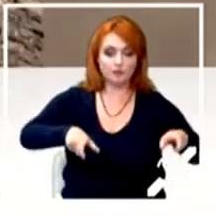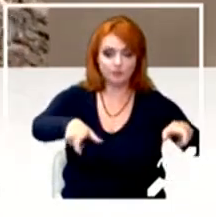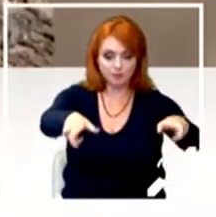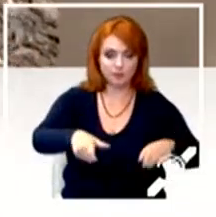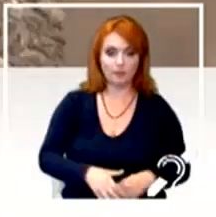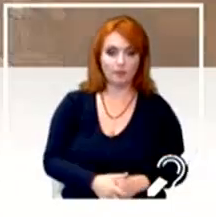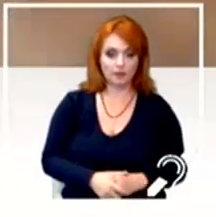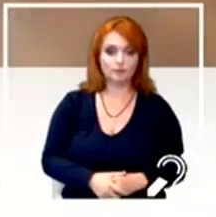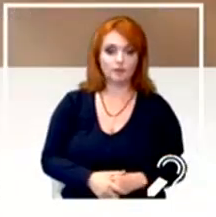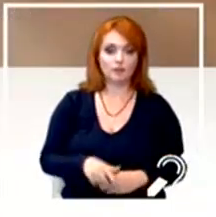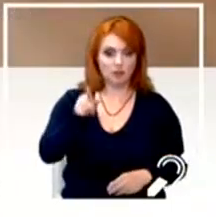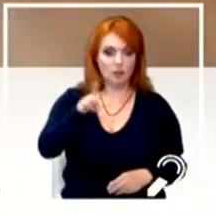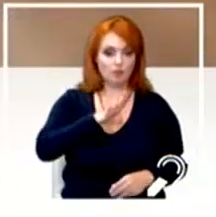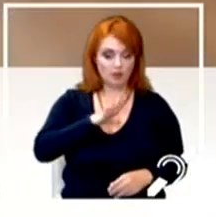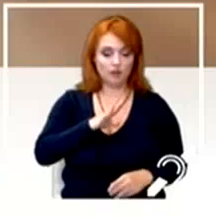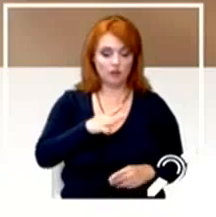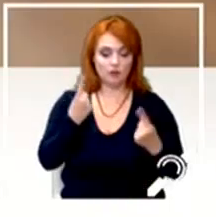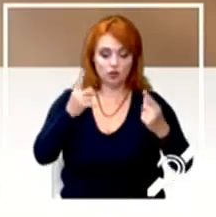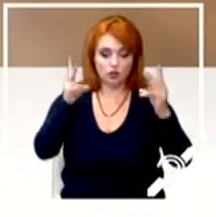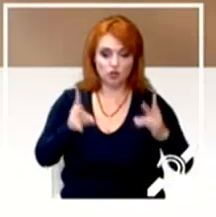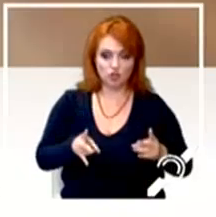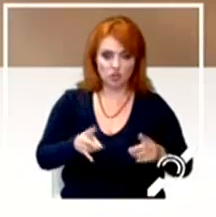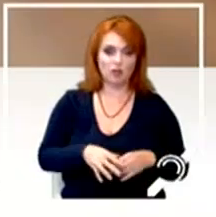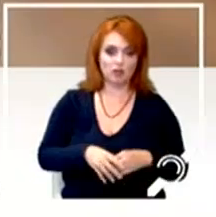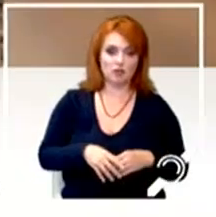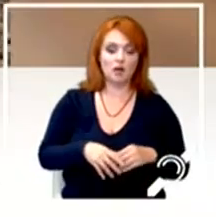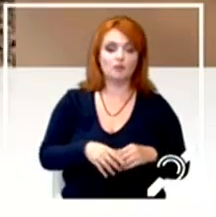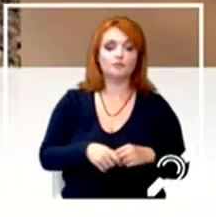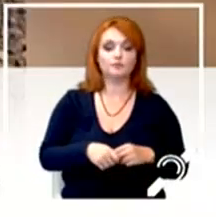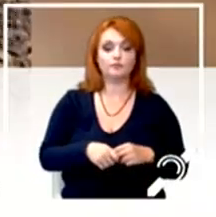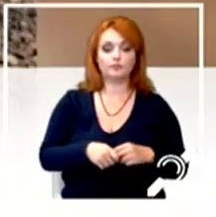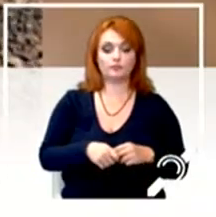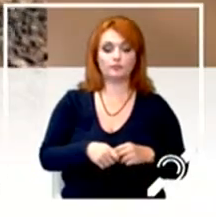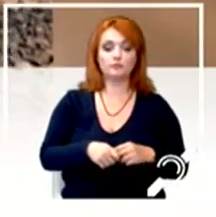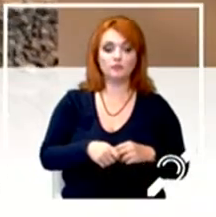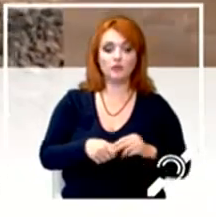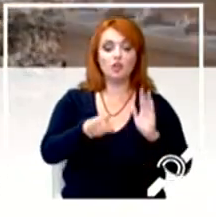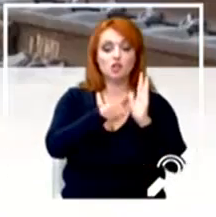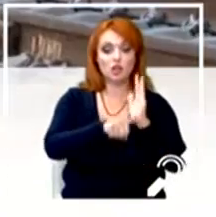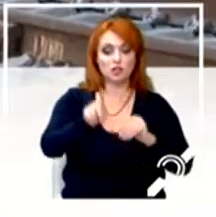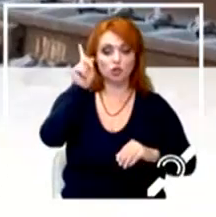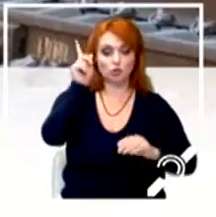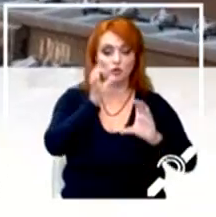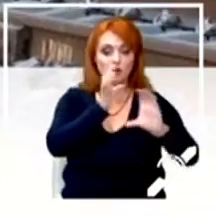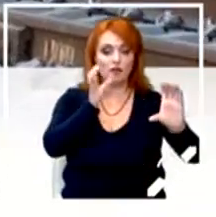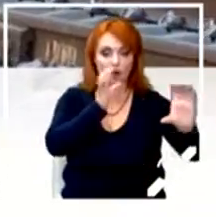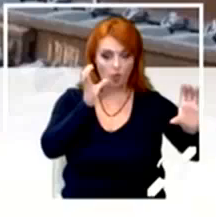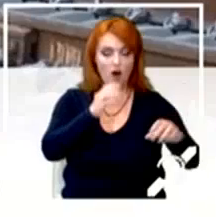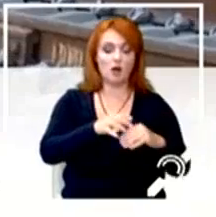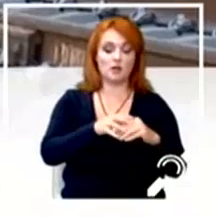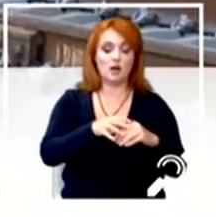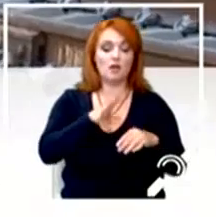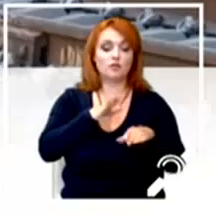sâmbătă în zona a avut loc un accident în care a fost implicat o garnitură cu 60 și una de vagoane ce transporta grâu spre portul